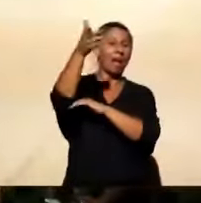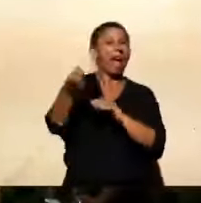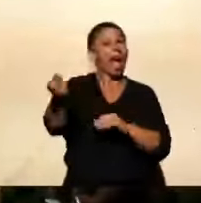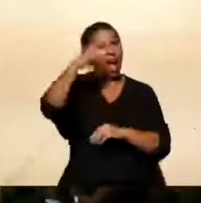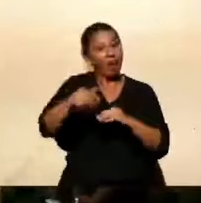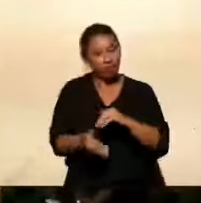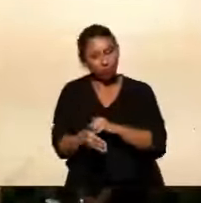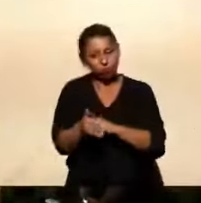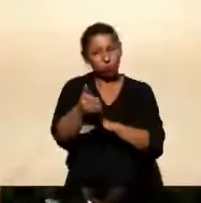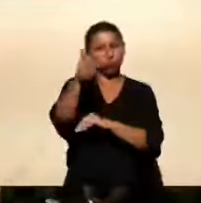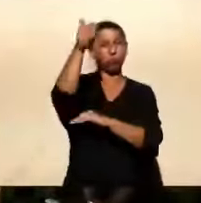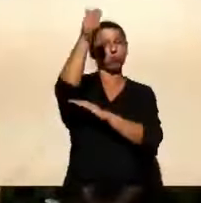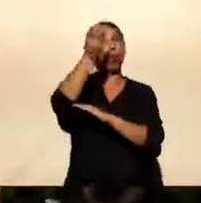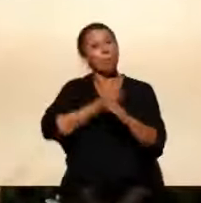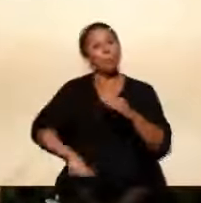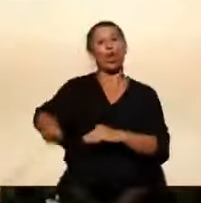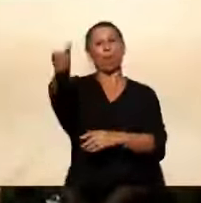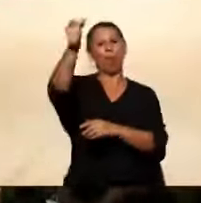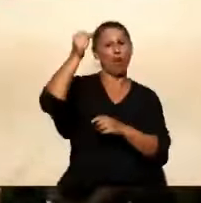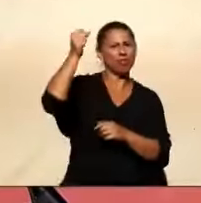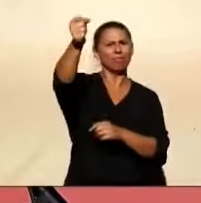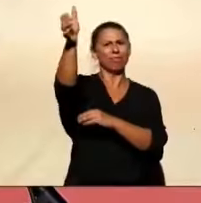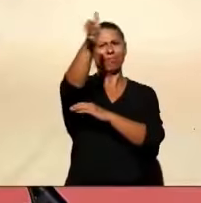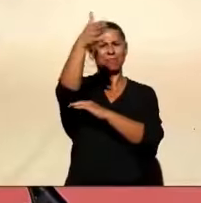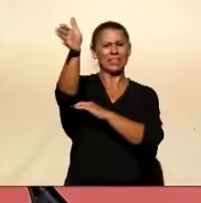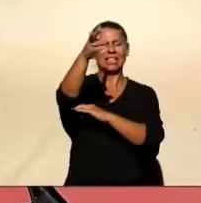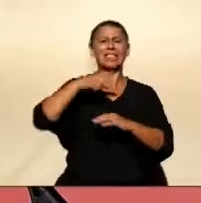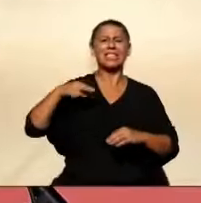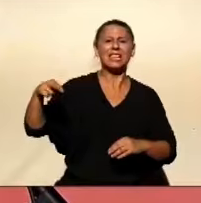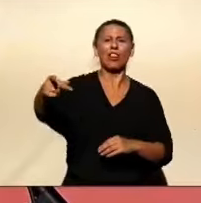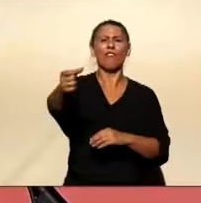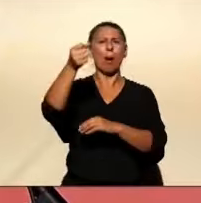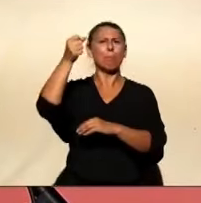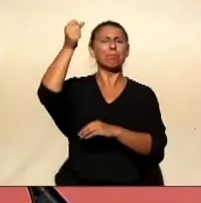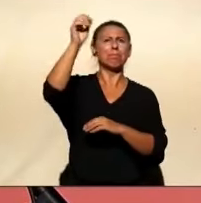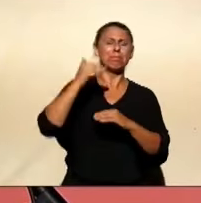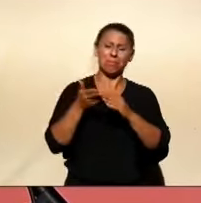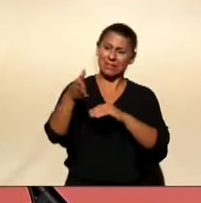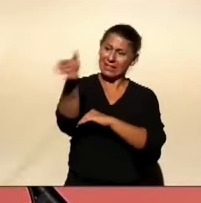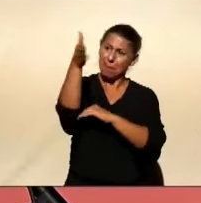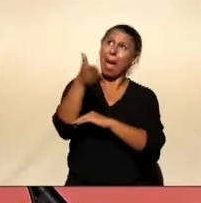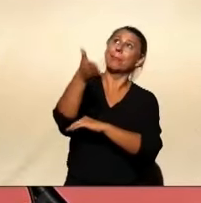υψωθεί από ακόμα περισσότερους. Σύντροφοι, ψηλά τη σημαία!